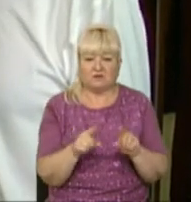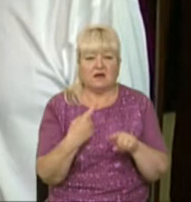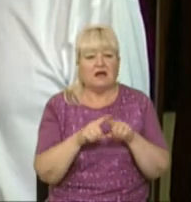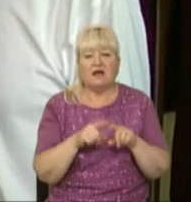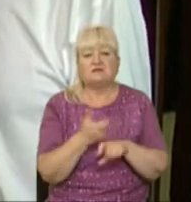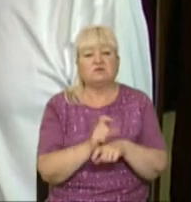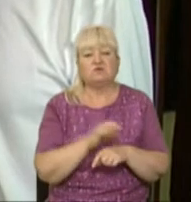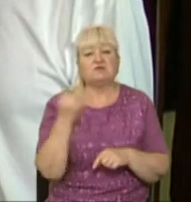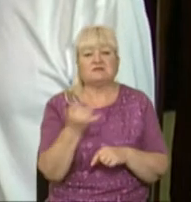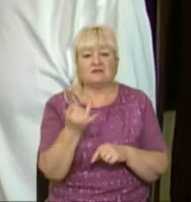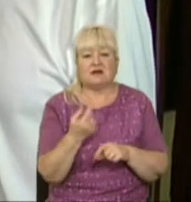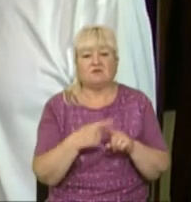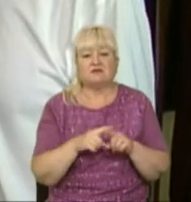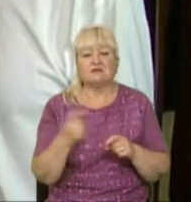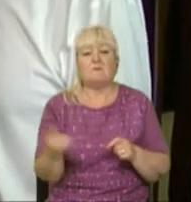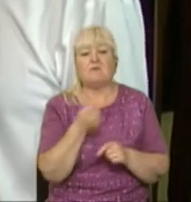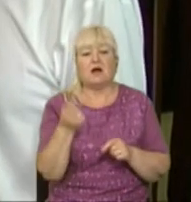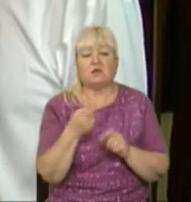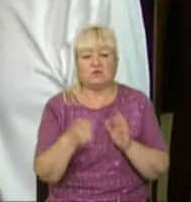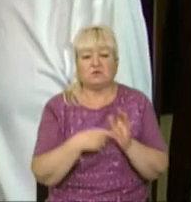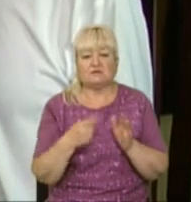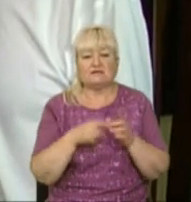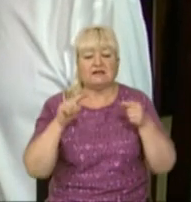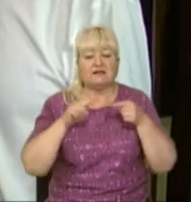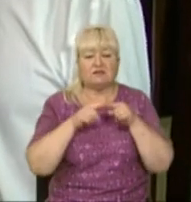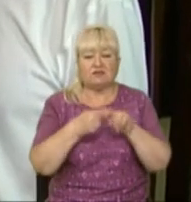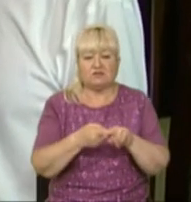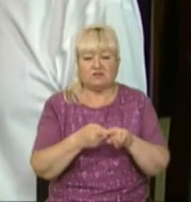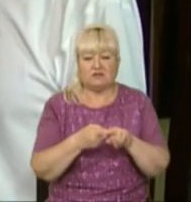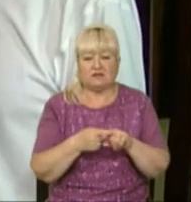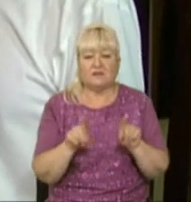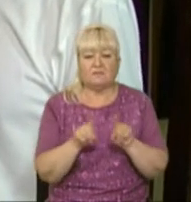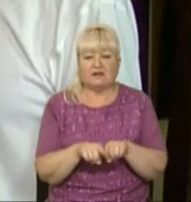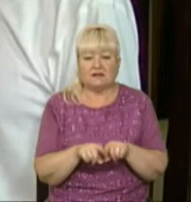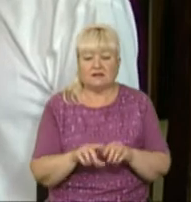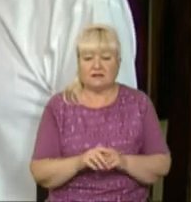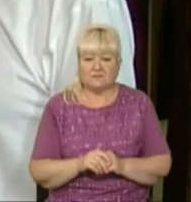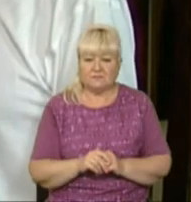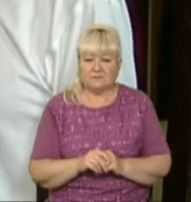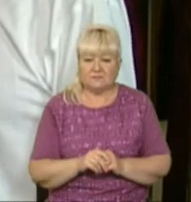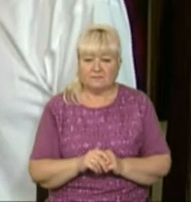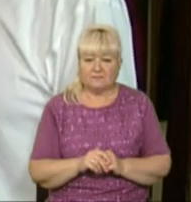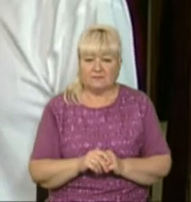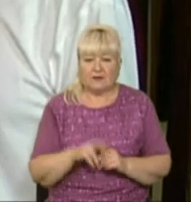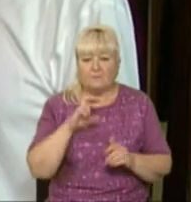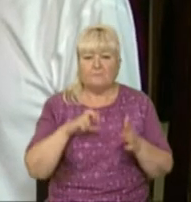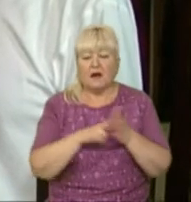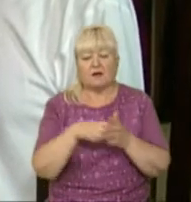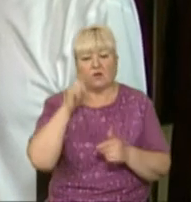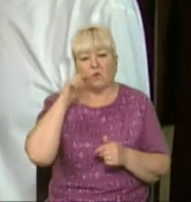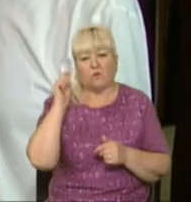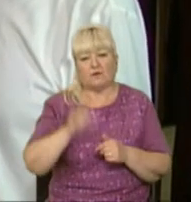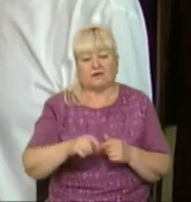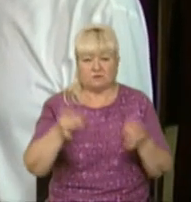дуже цікаво, тому що це дуже мало досліджена технічний такий маркер